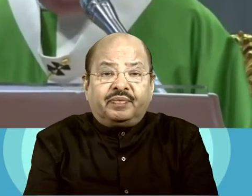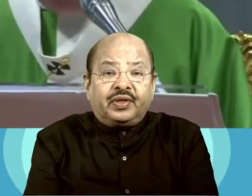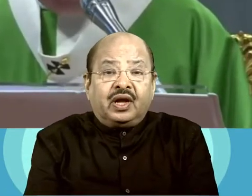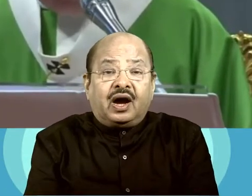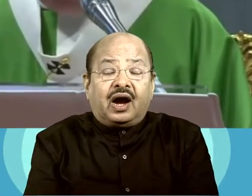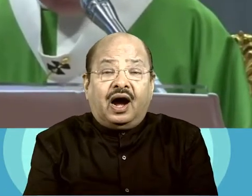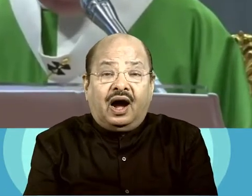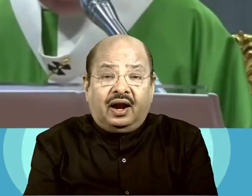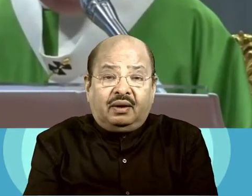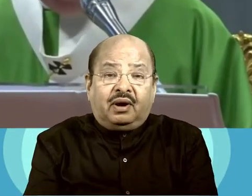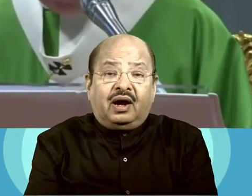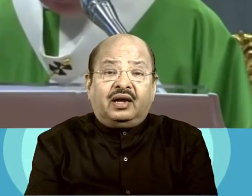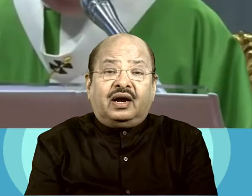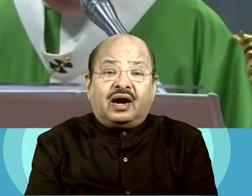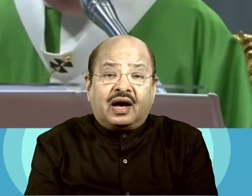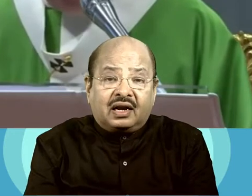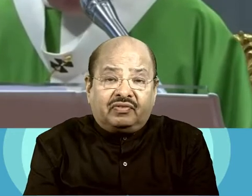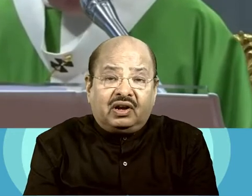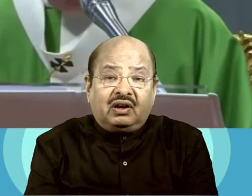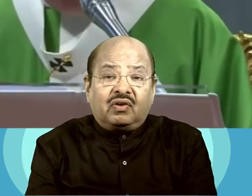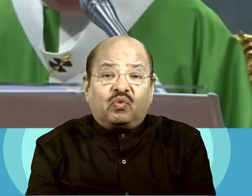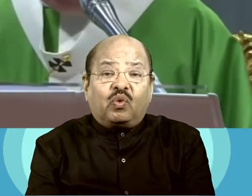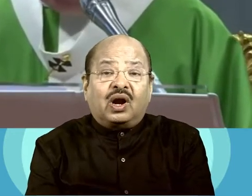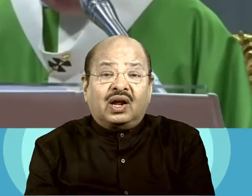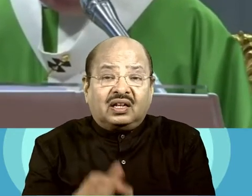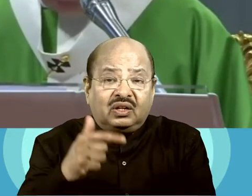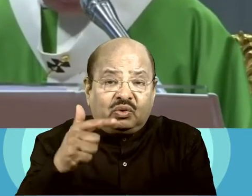അതിനെക്കുറിച്ചുള്ള ആഴമായ അറിവിൽ